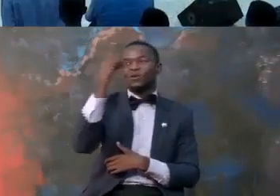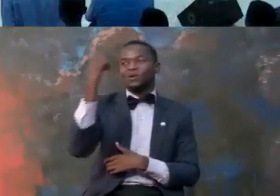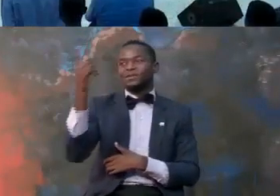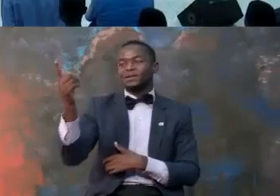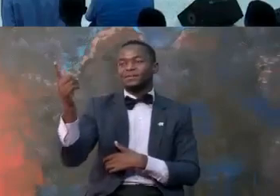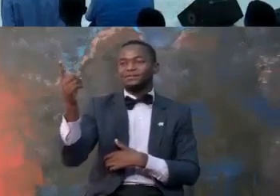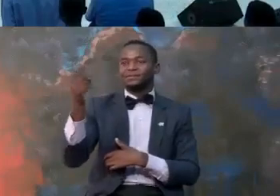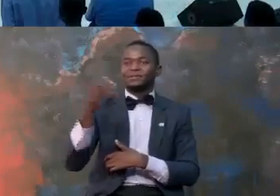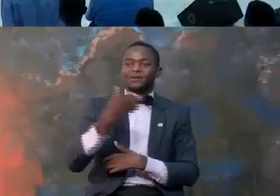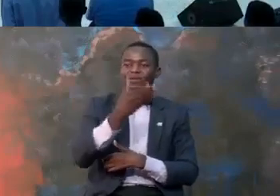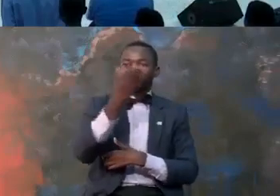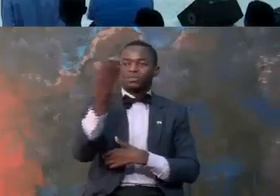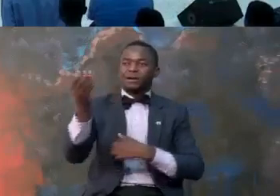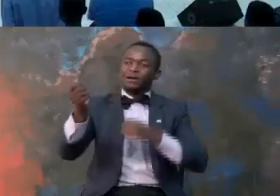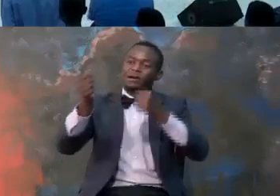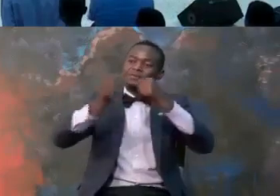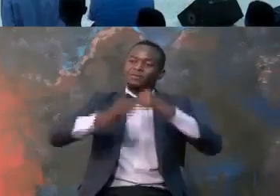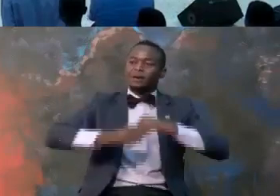Siku moja